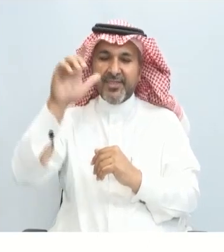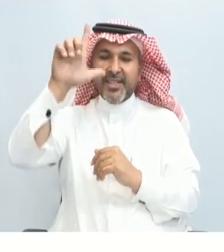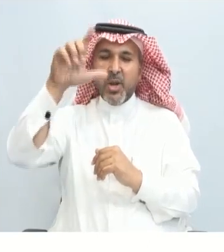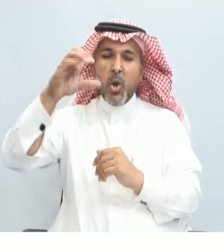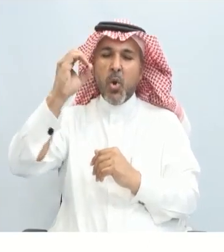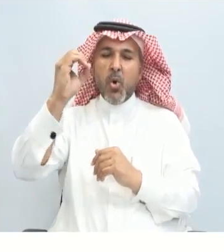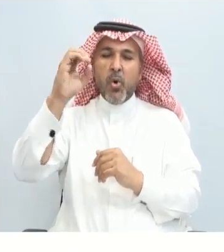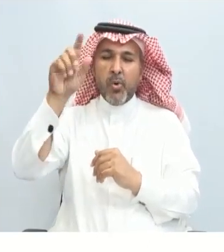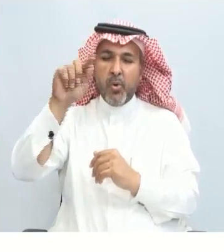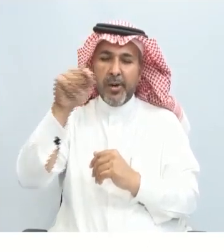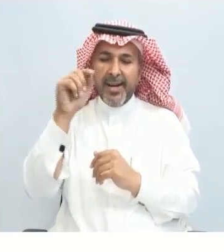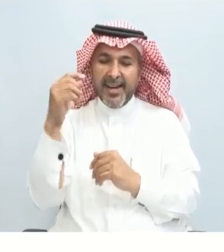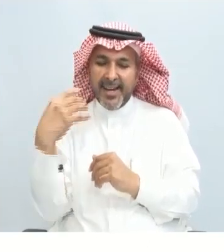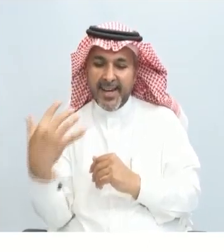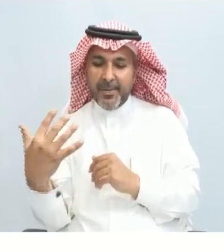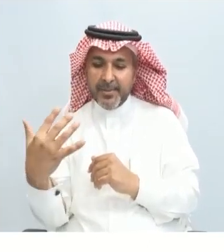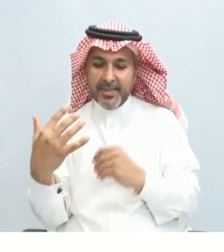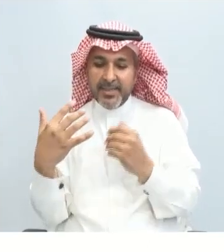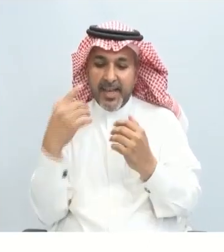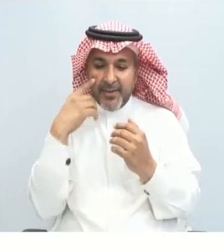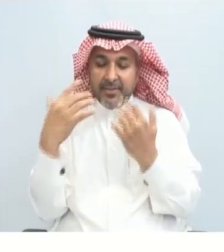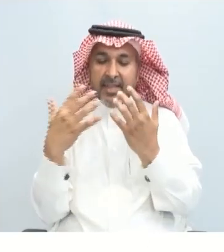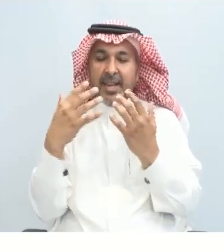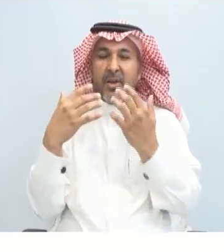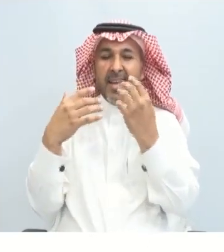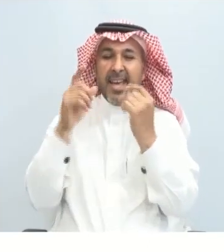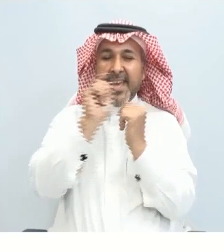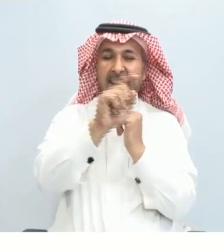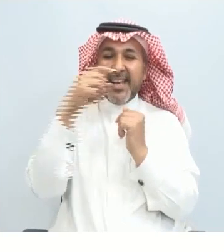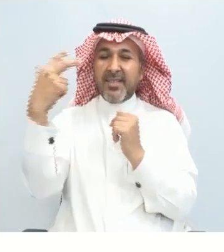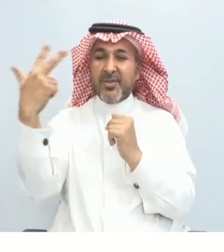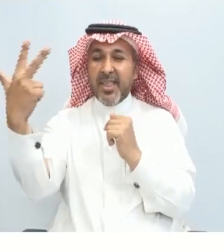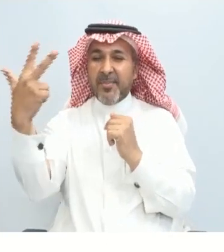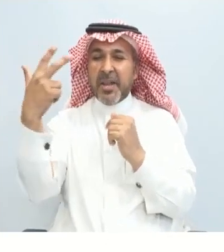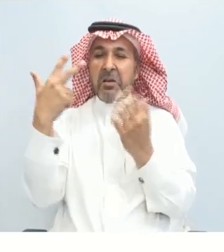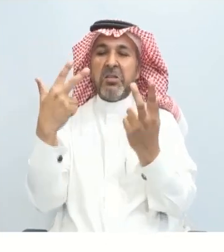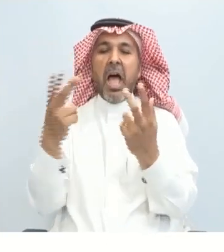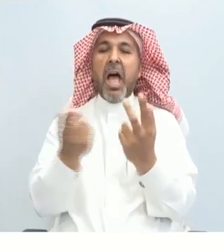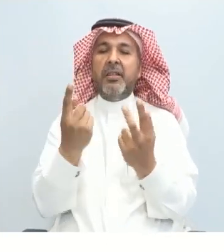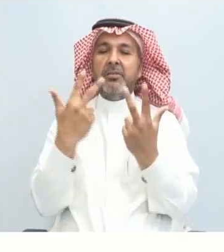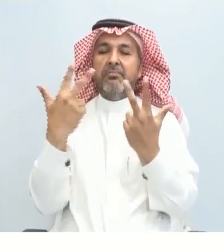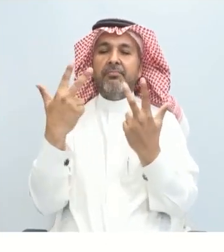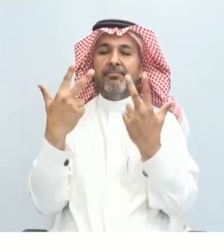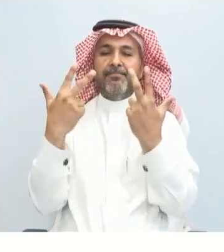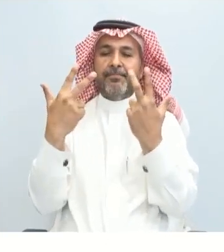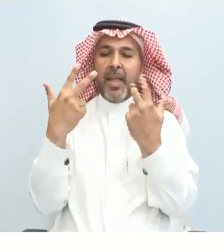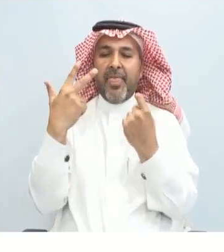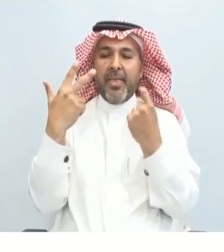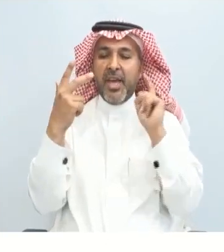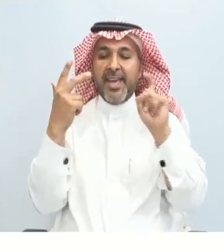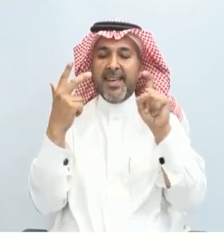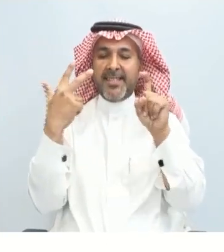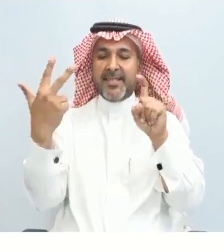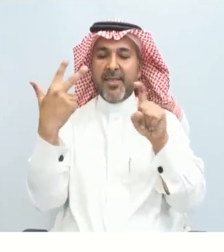ان الاكس تساوي 8 كيف احنا ممكن نعتبر هذا الشيء ممكن احنا نقول ايش نقول ان انا ممكن